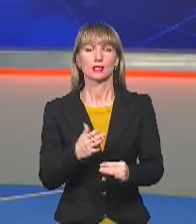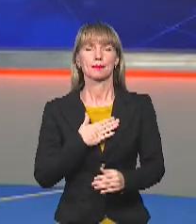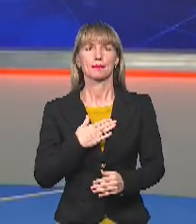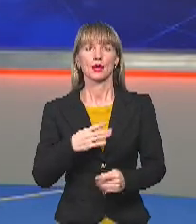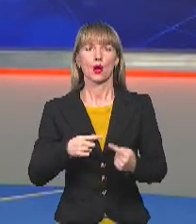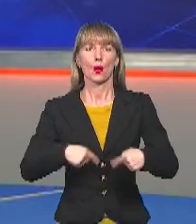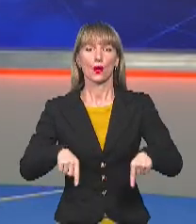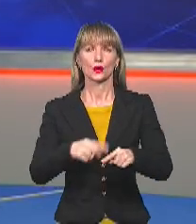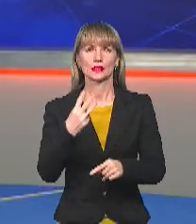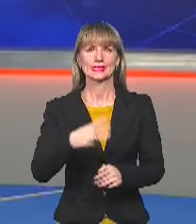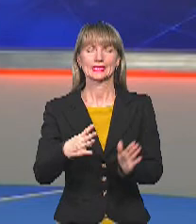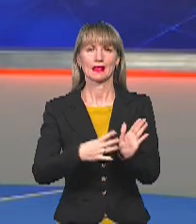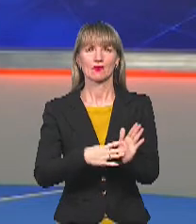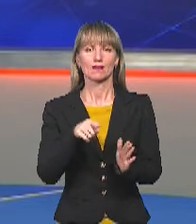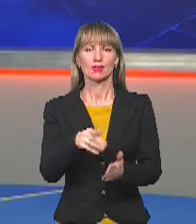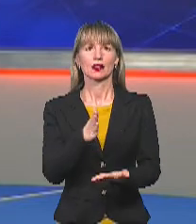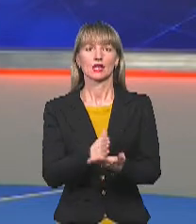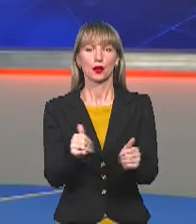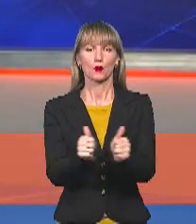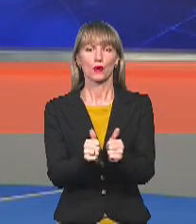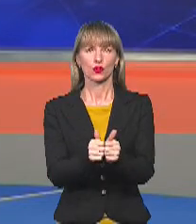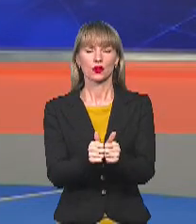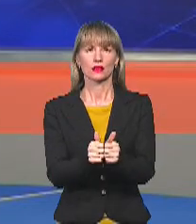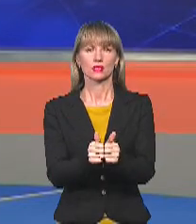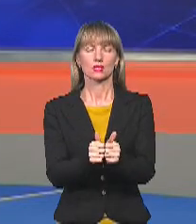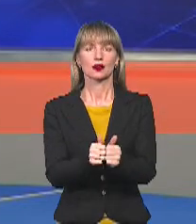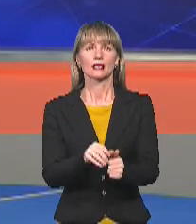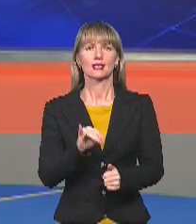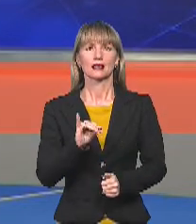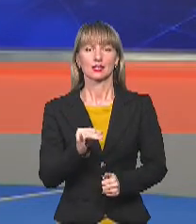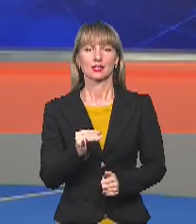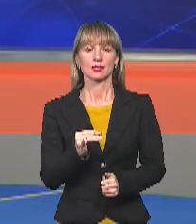округ 39-й, він знаходиться поряд. І